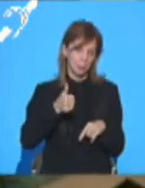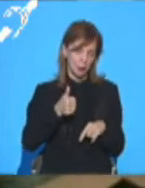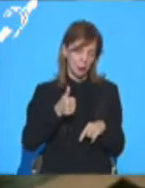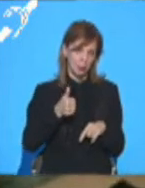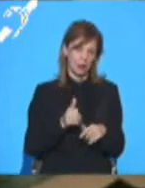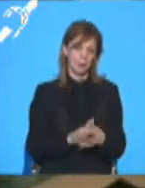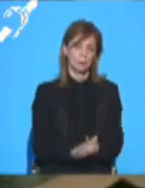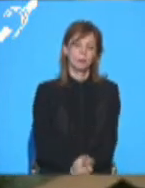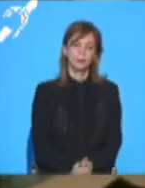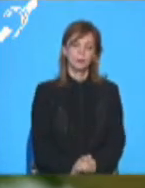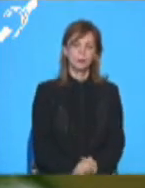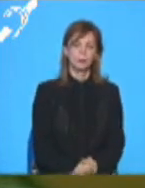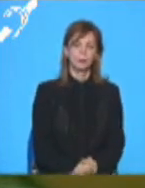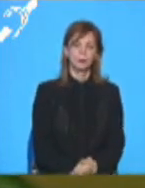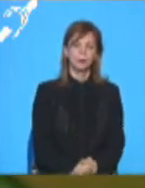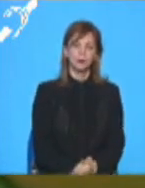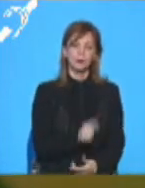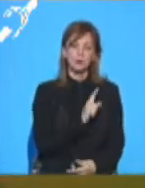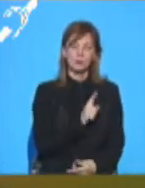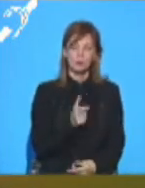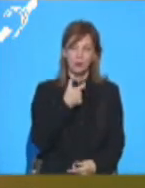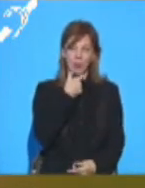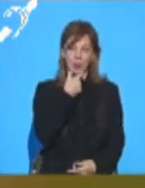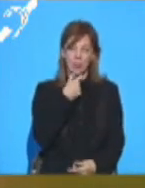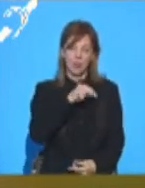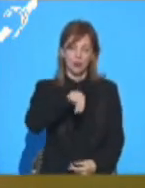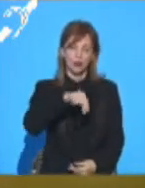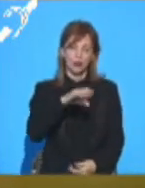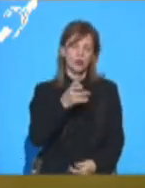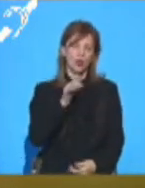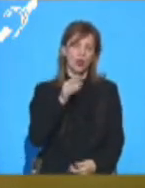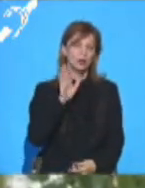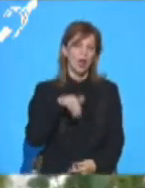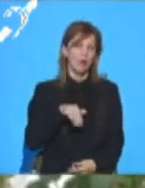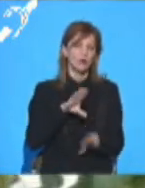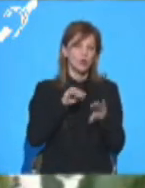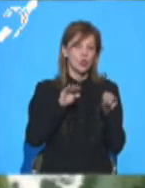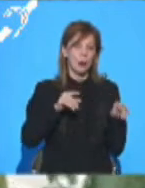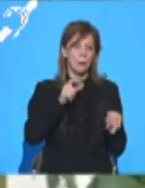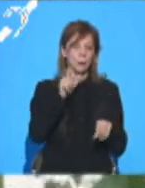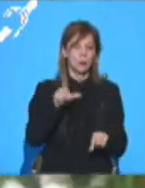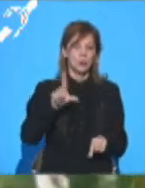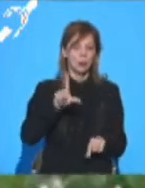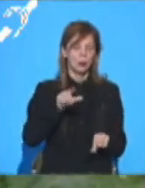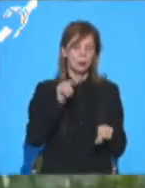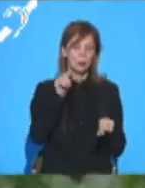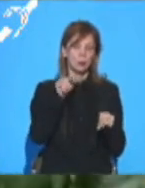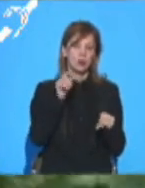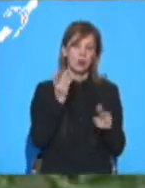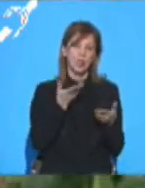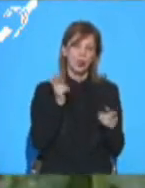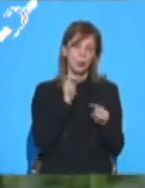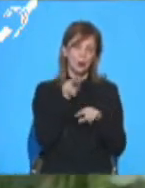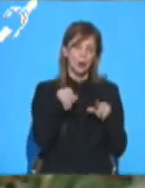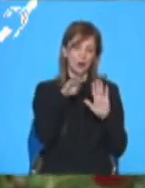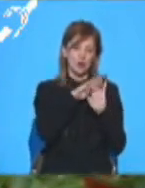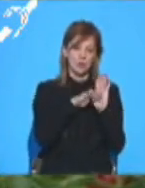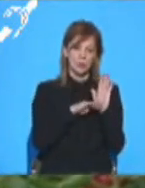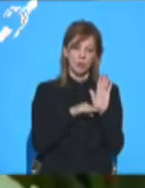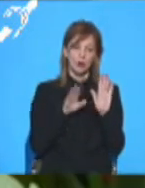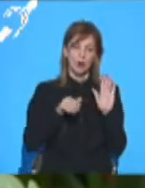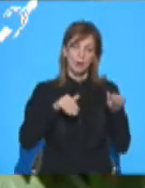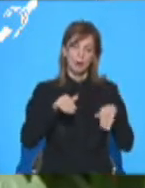de fermieri vor avea bani în cont. În fiecare an, Oltul a fost județul cu cei mai mulți legumicultori înscriși în acest program desfășurat de